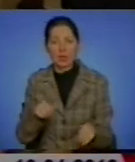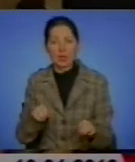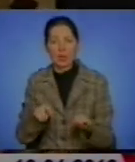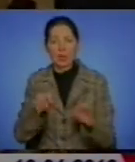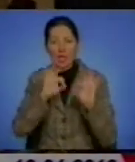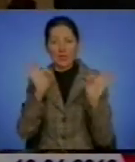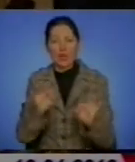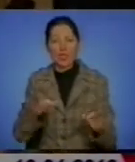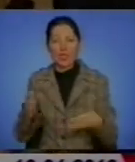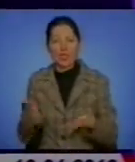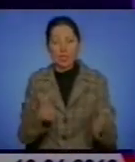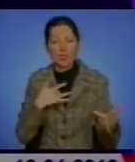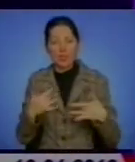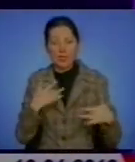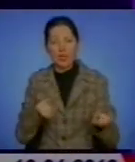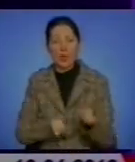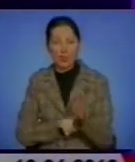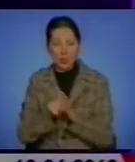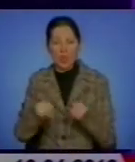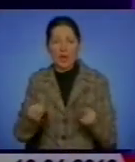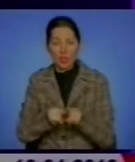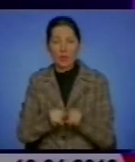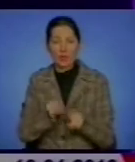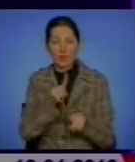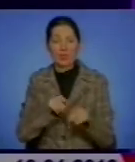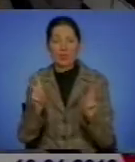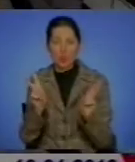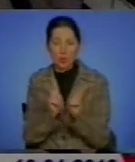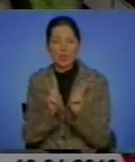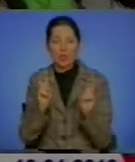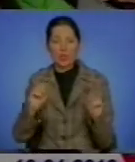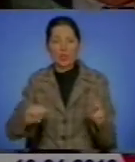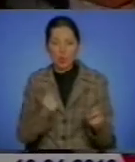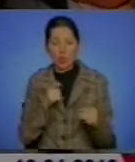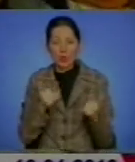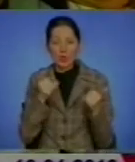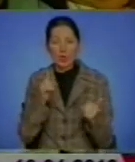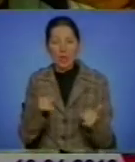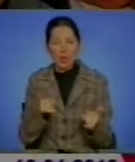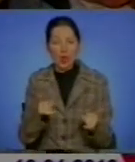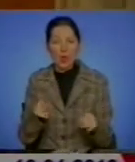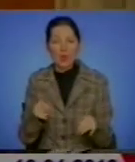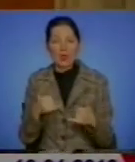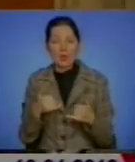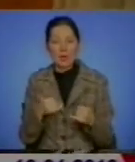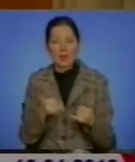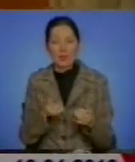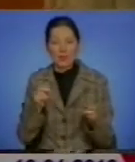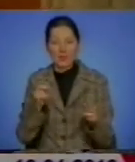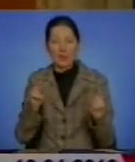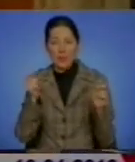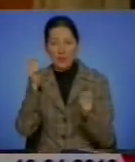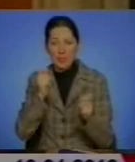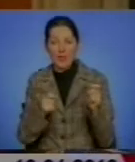друзів. Тому для нього, як і для більшості артистів, що виступають тут, фестиваль відповідає своїй назві. Сьогодні я приїхав